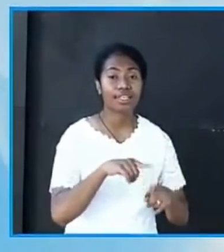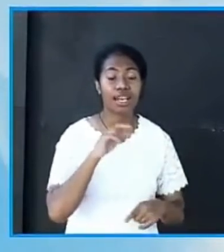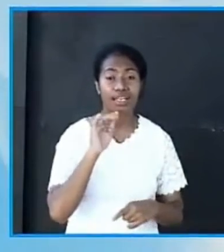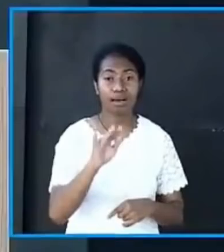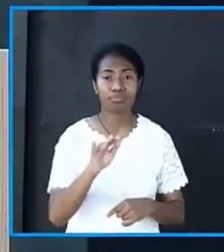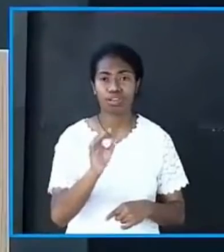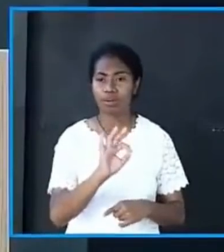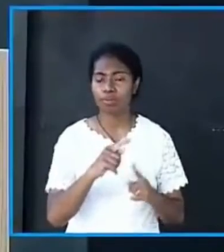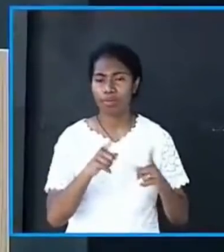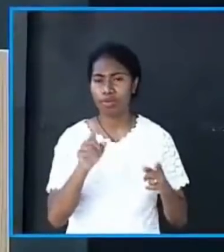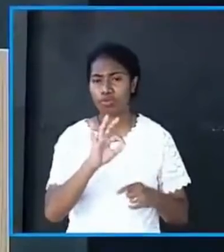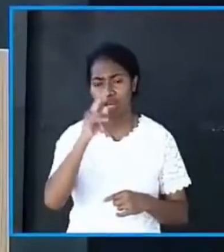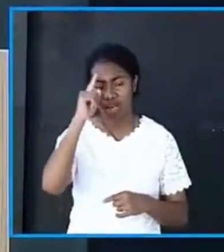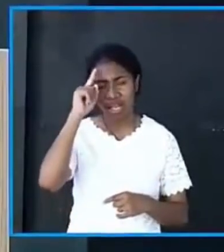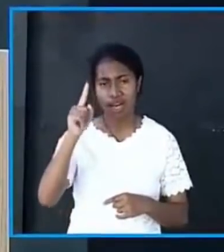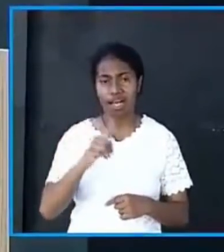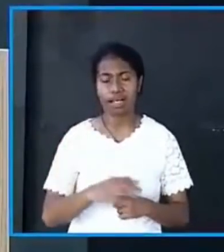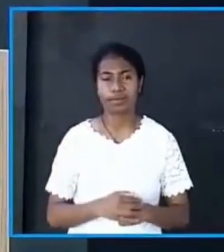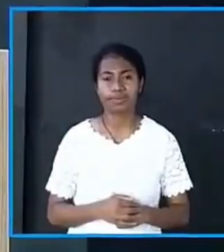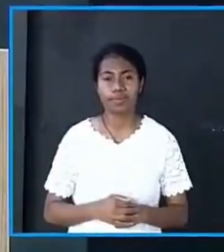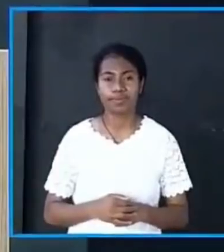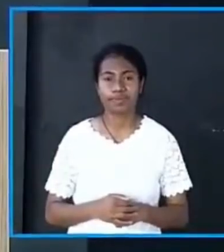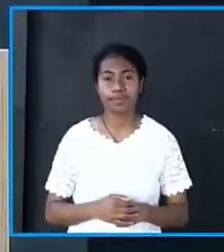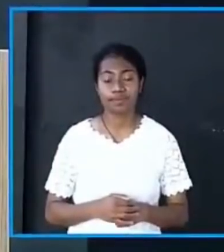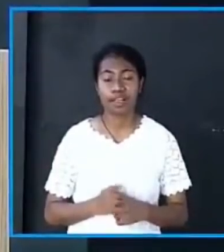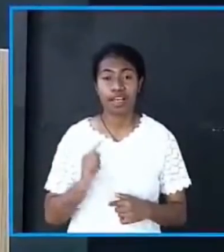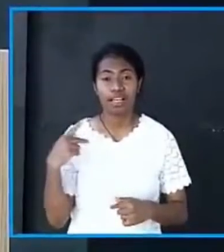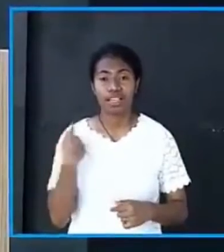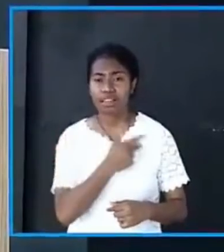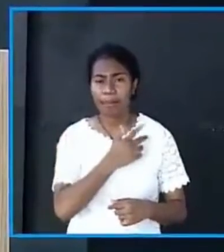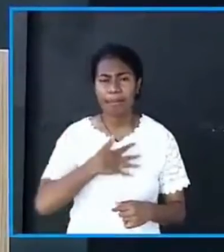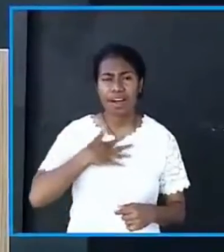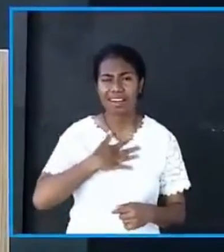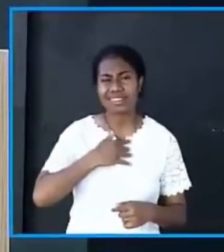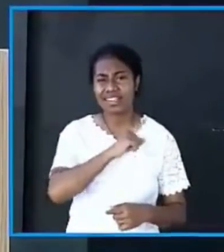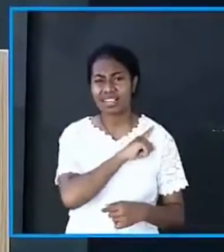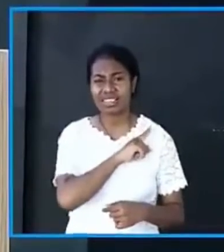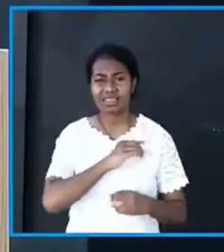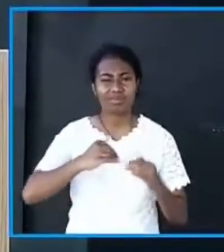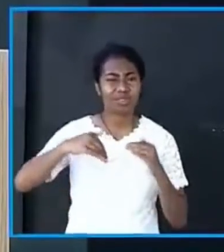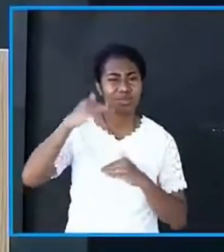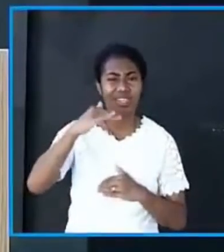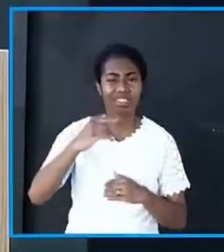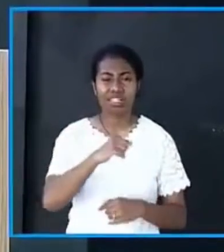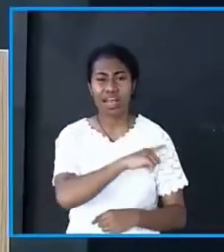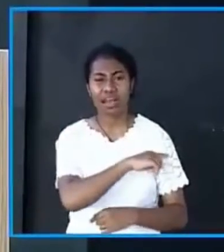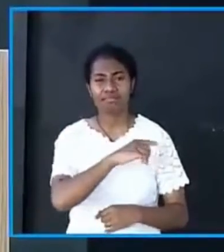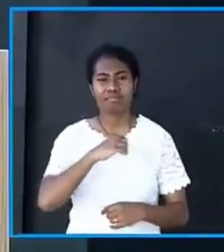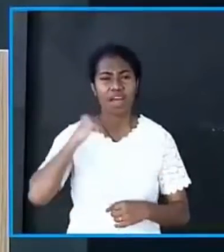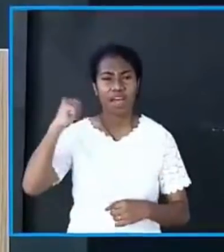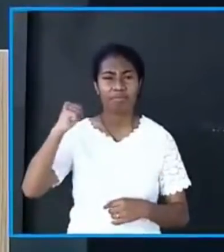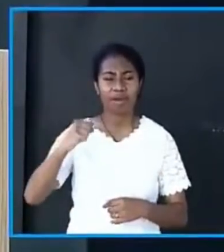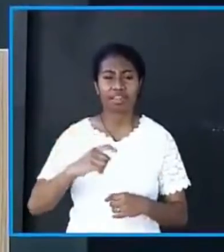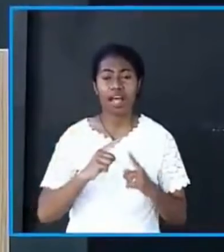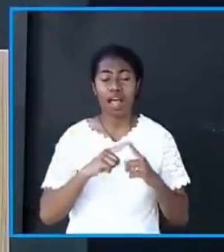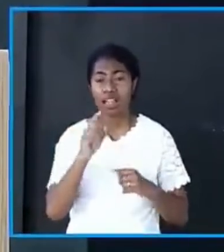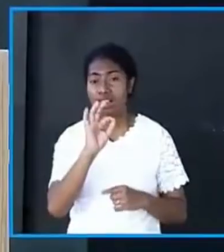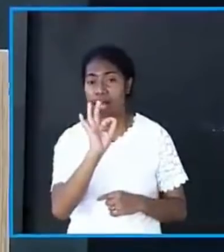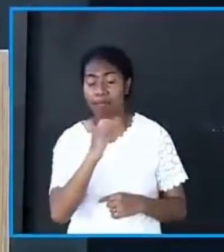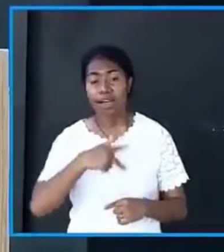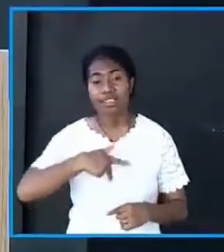Berarti ada orang sepanjang sejarah merasa diri begitu tinggi begitu hebat tanpa